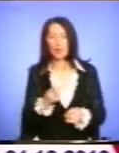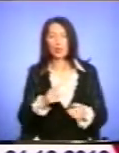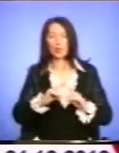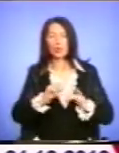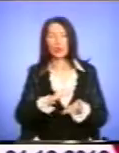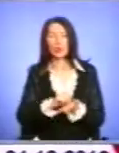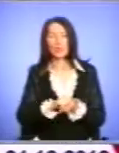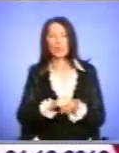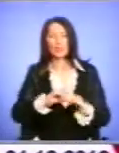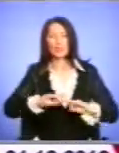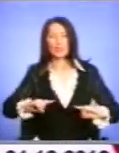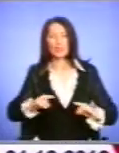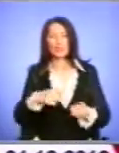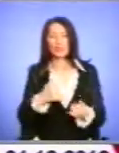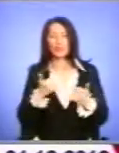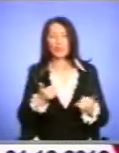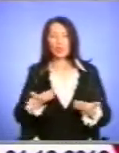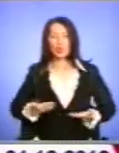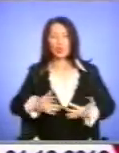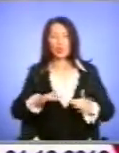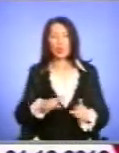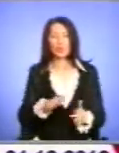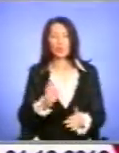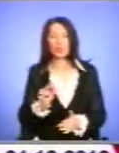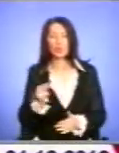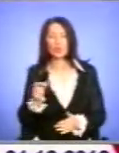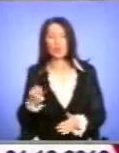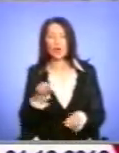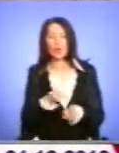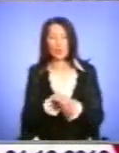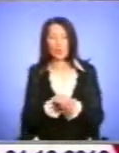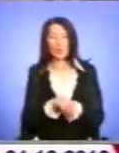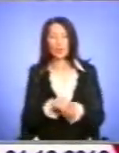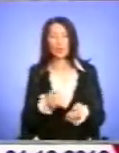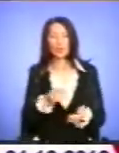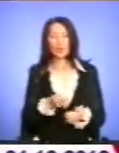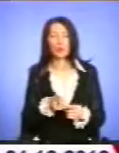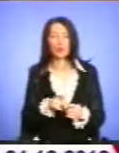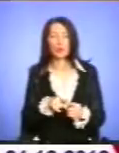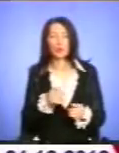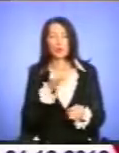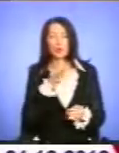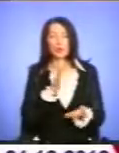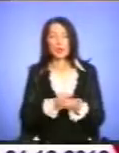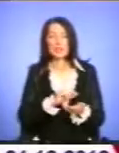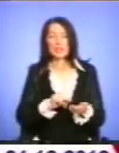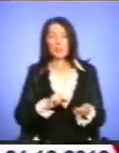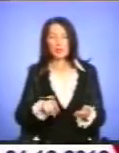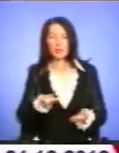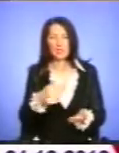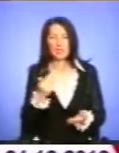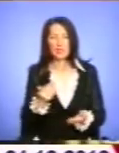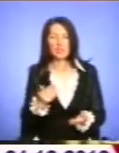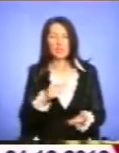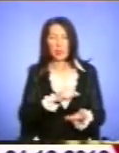діяльності Чорновола. На могилу державного діяча і досі, йдеться у стрічці, кладуть записки. В одній із них зазначено: «Спасибі,